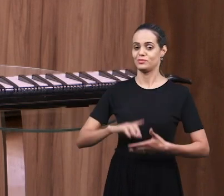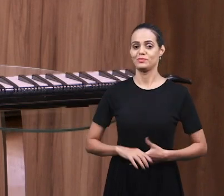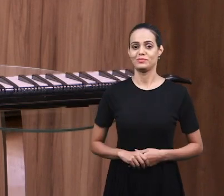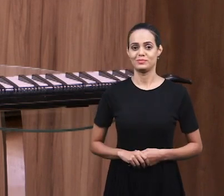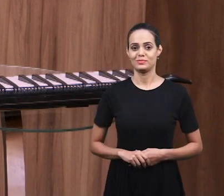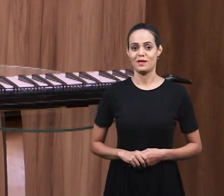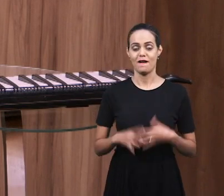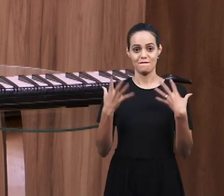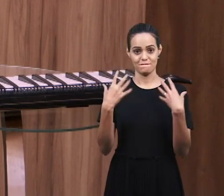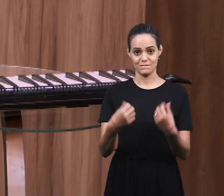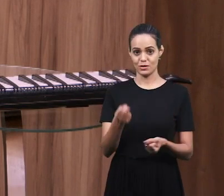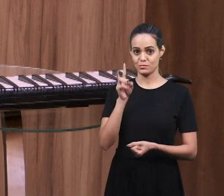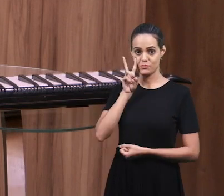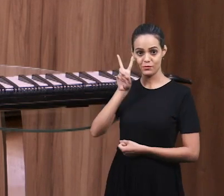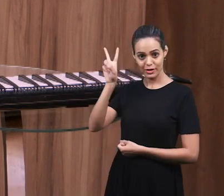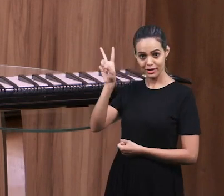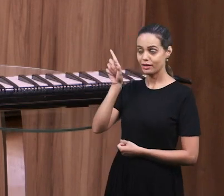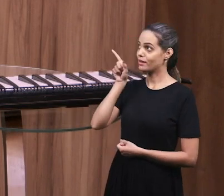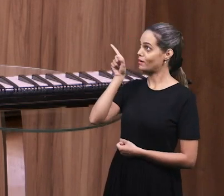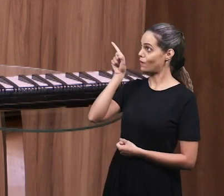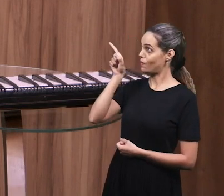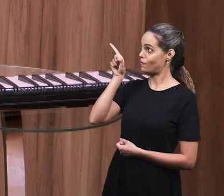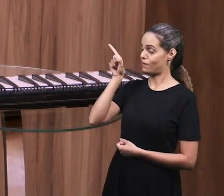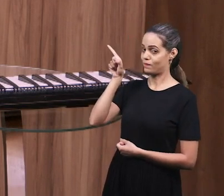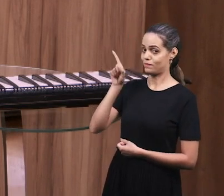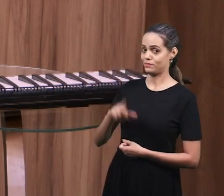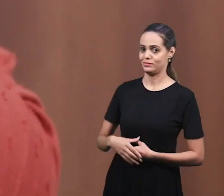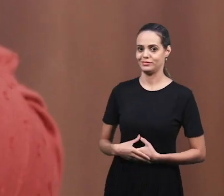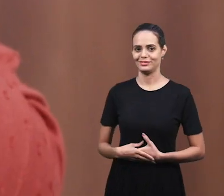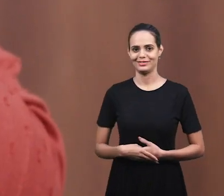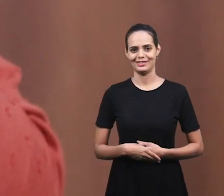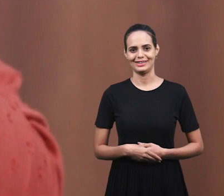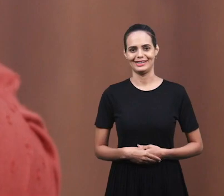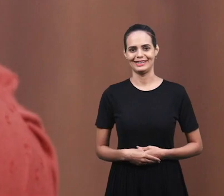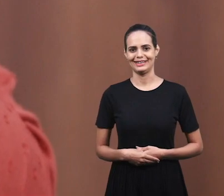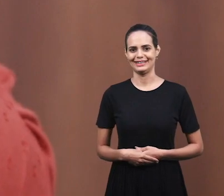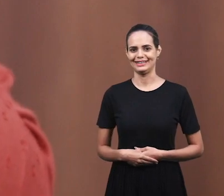dièse. Nous allons entendre.